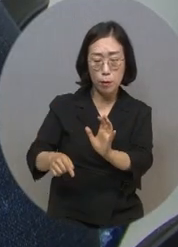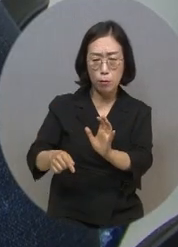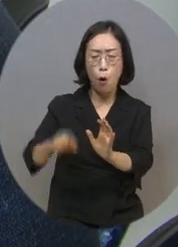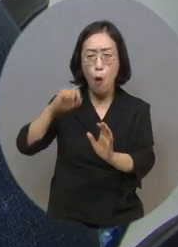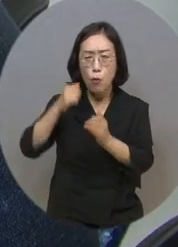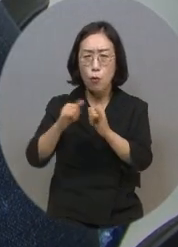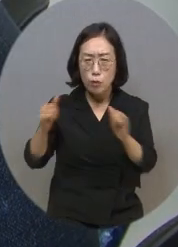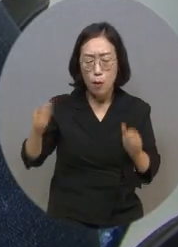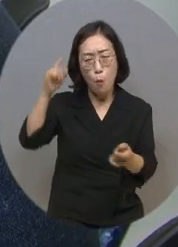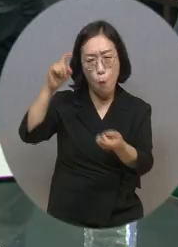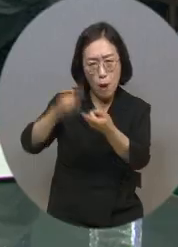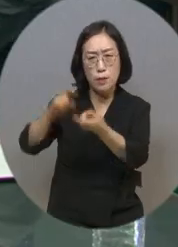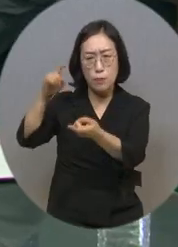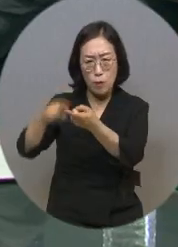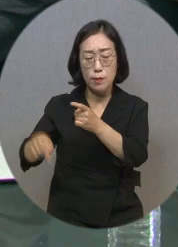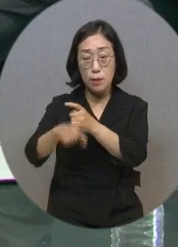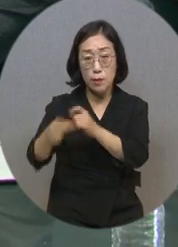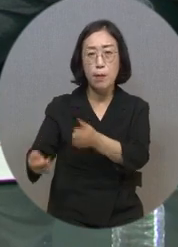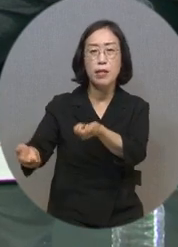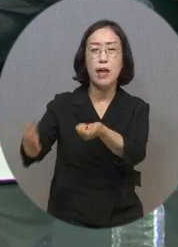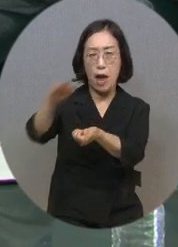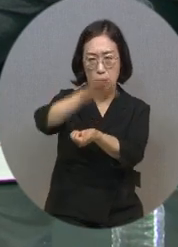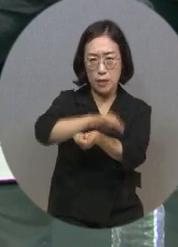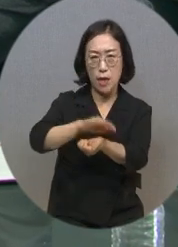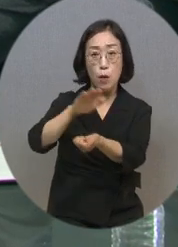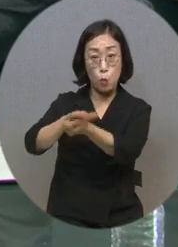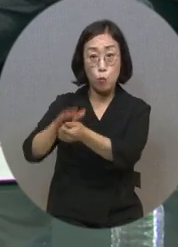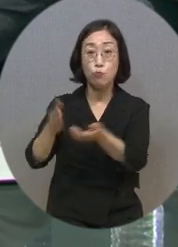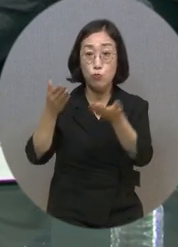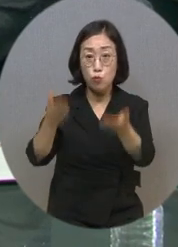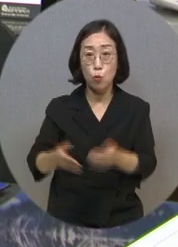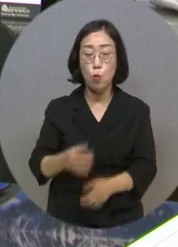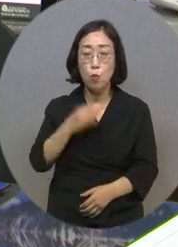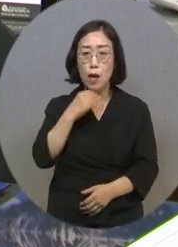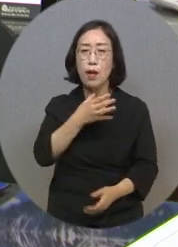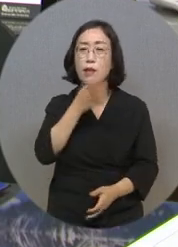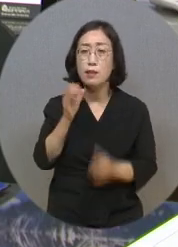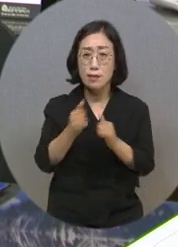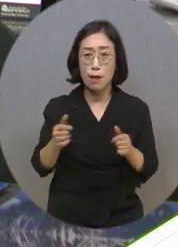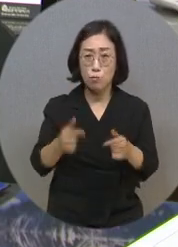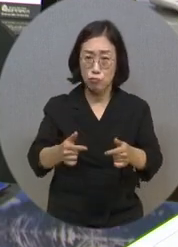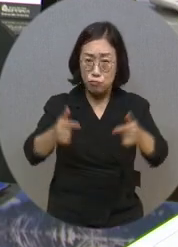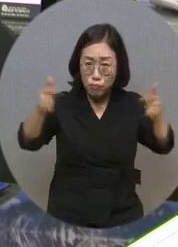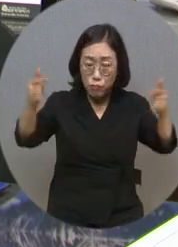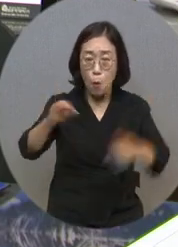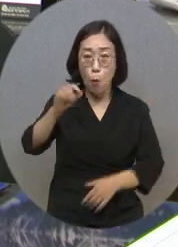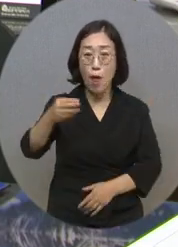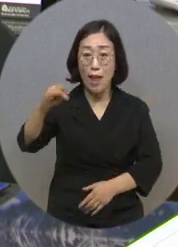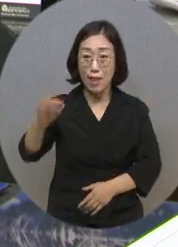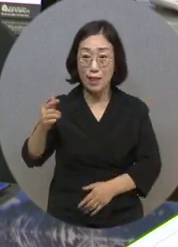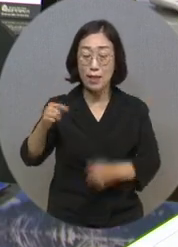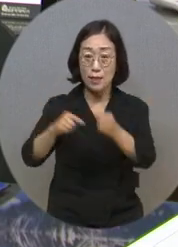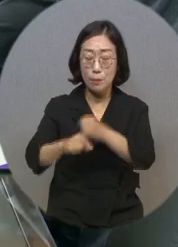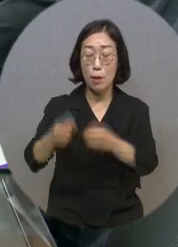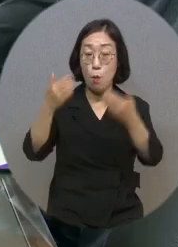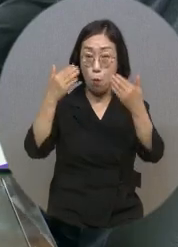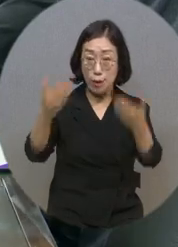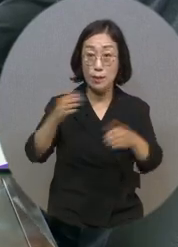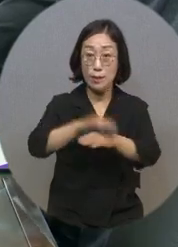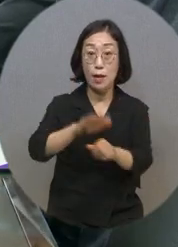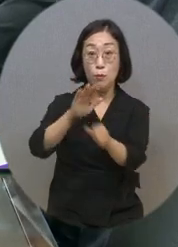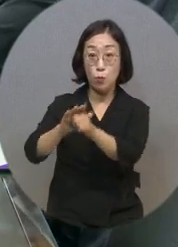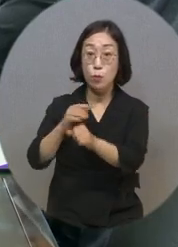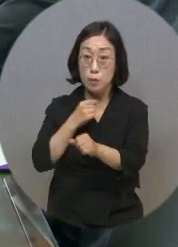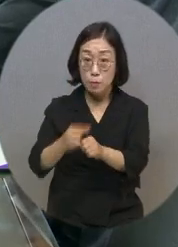갖고 이들의 장례 복지에 도움을 주면서 초고령 사회에 접어든 사회적 배경에 맞게 랜딩의 정의를 새롭게 하겠다고 밝혀 장